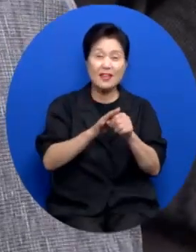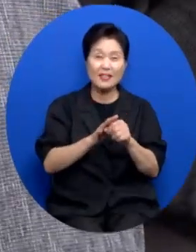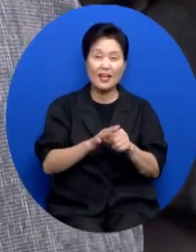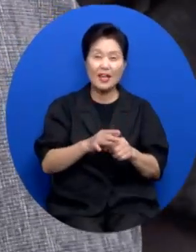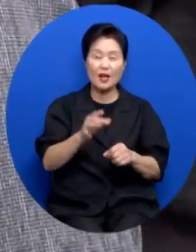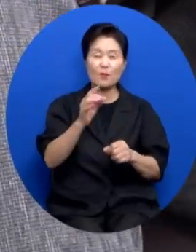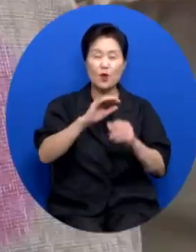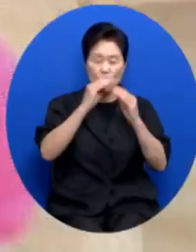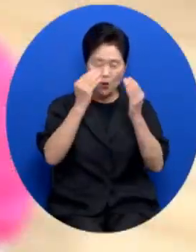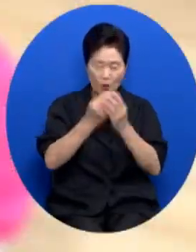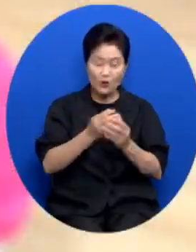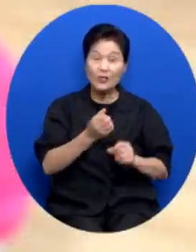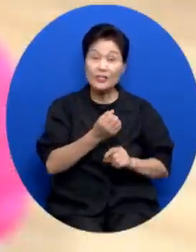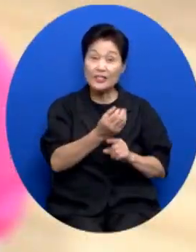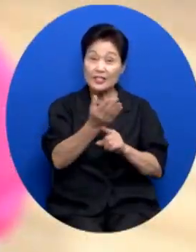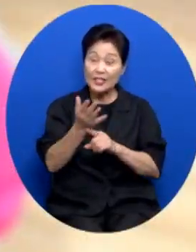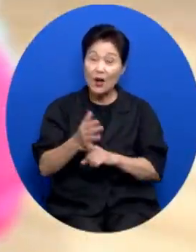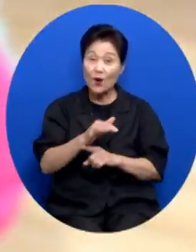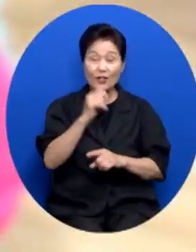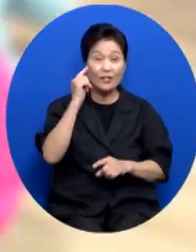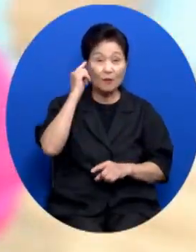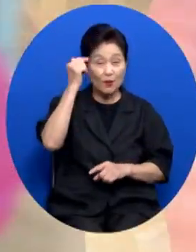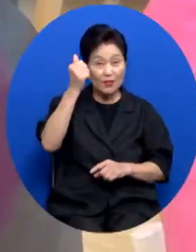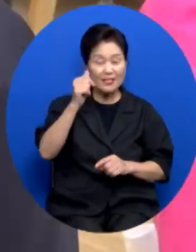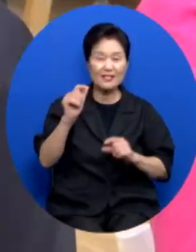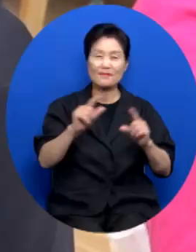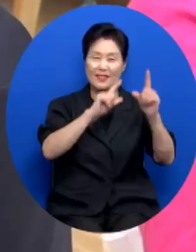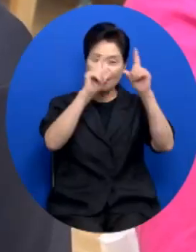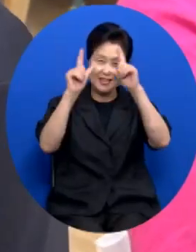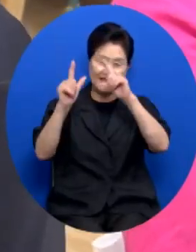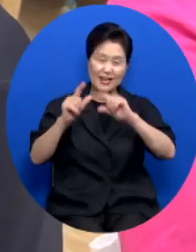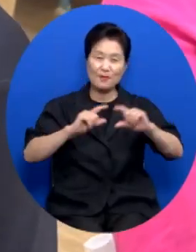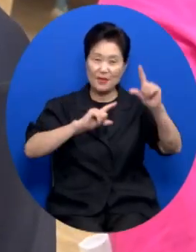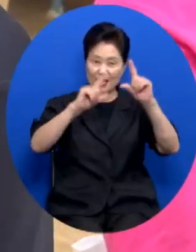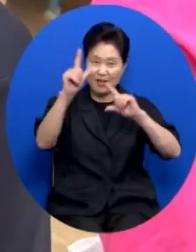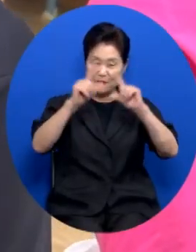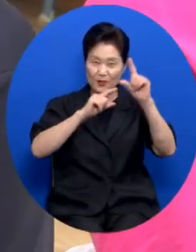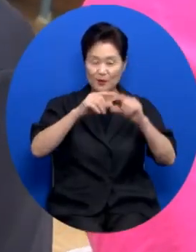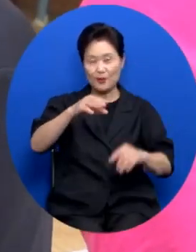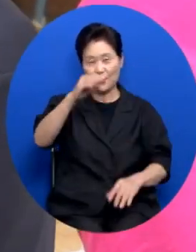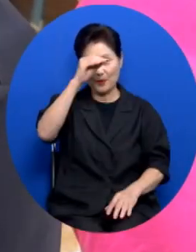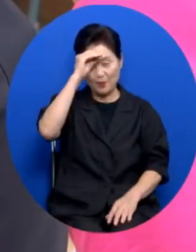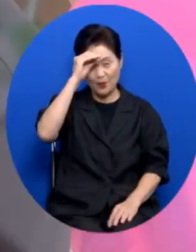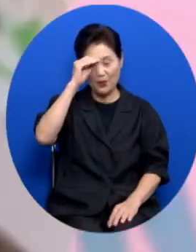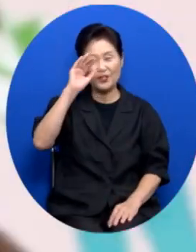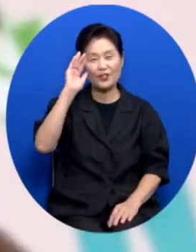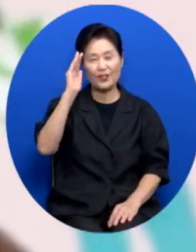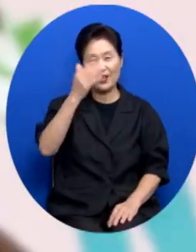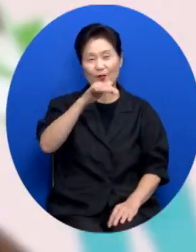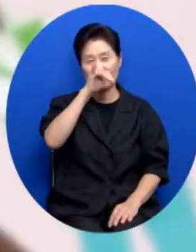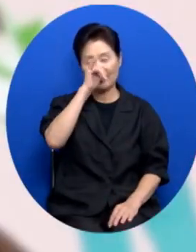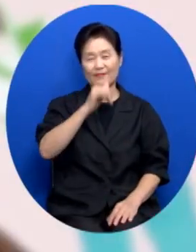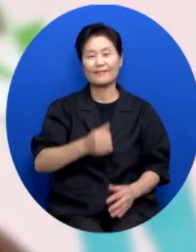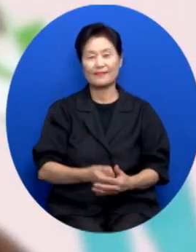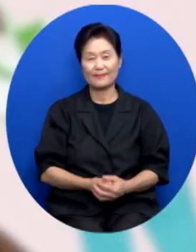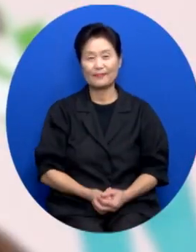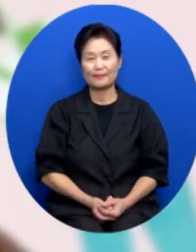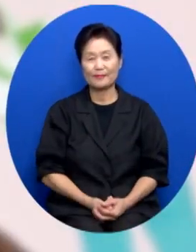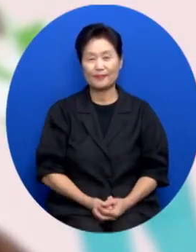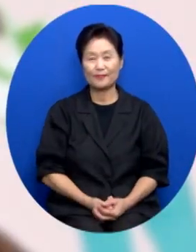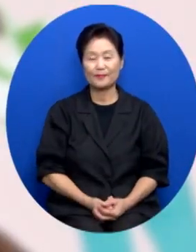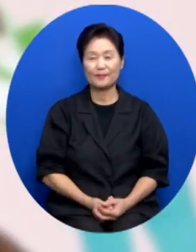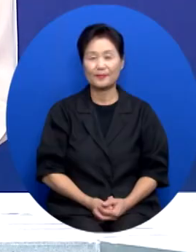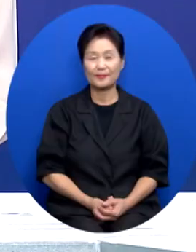한 목회자의 삶이 한국교회와 우리 사회에 큰 귀감이 되고 있습니다. CTS 뉴스 최대진입니다.